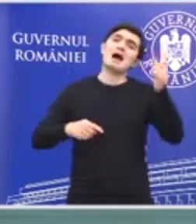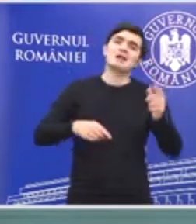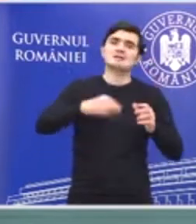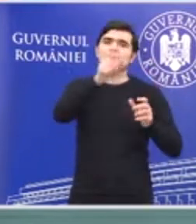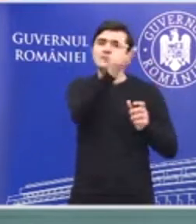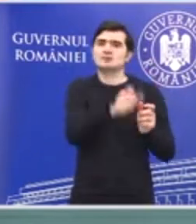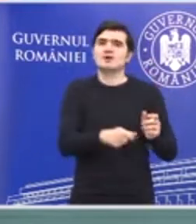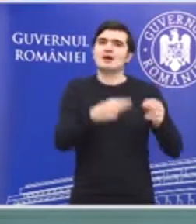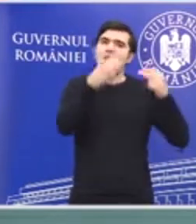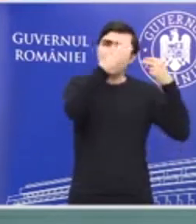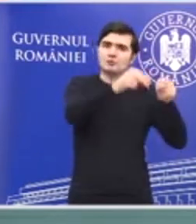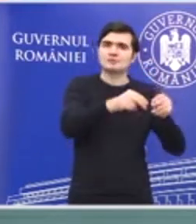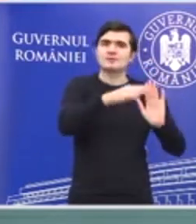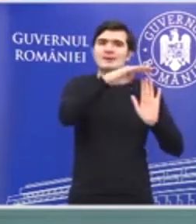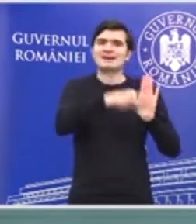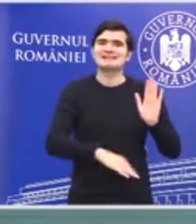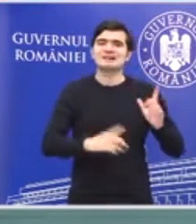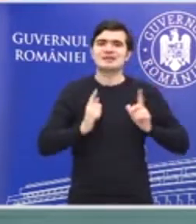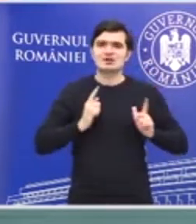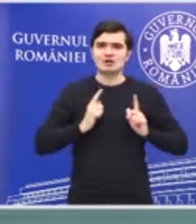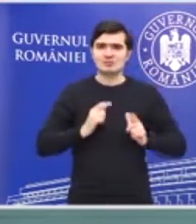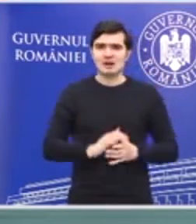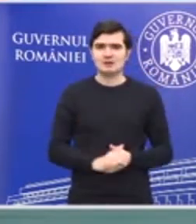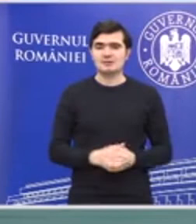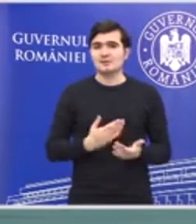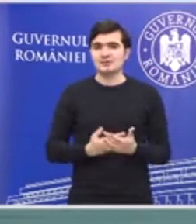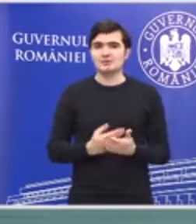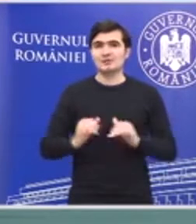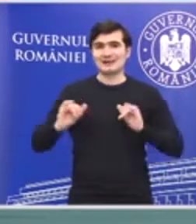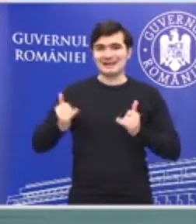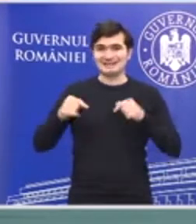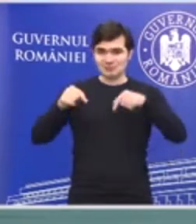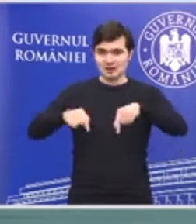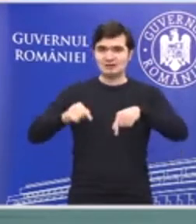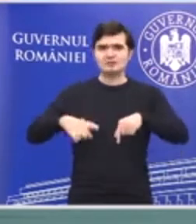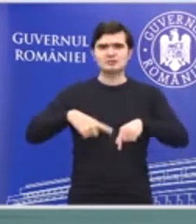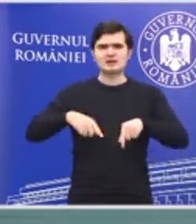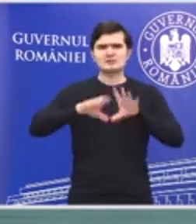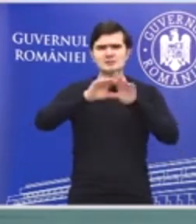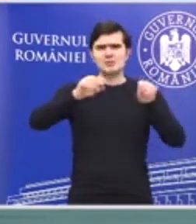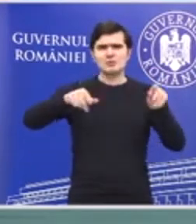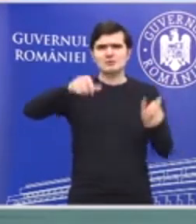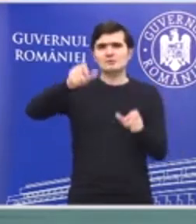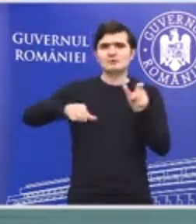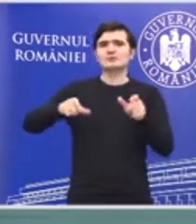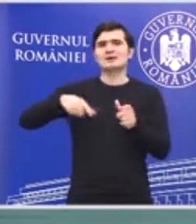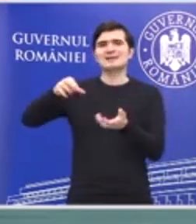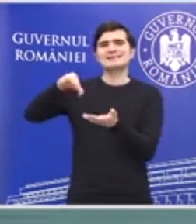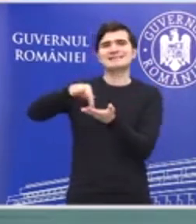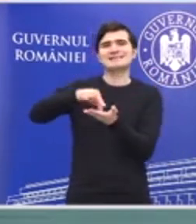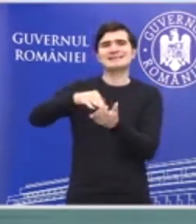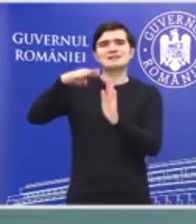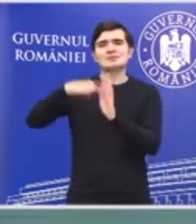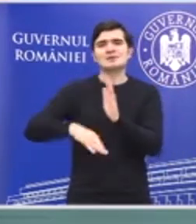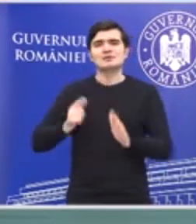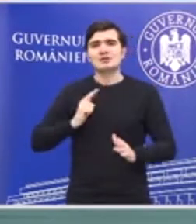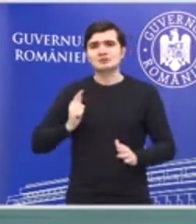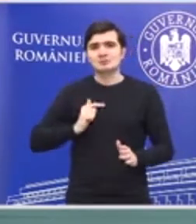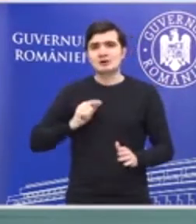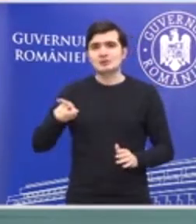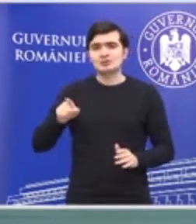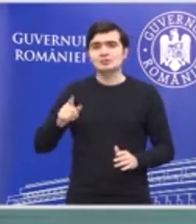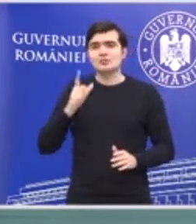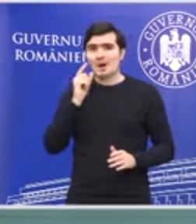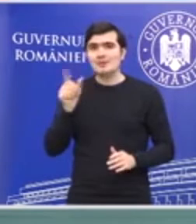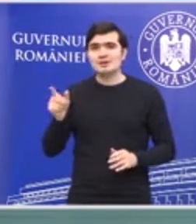așteptare. Întrucât la situația dată există multe persoane înscrise pe lista de așteptare și care așteaptă să primească